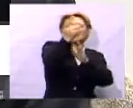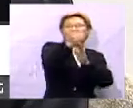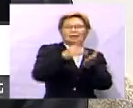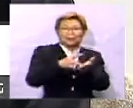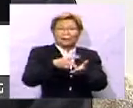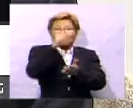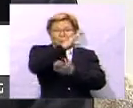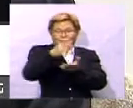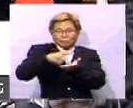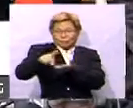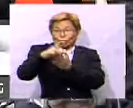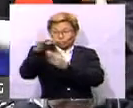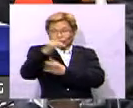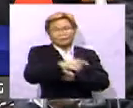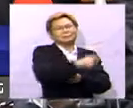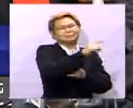provide another ringgit.